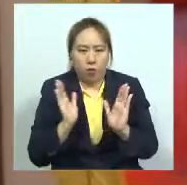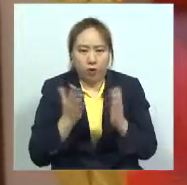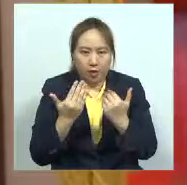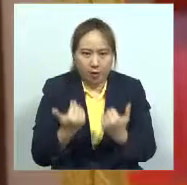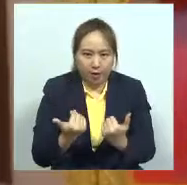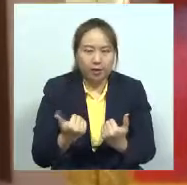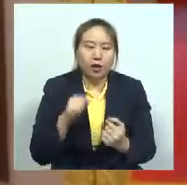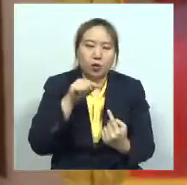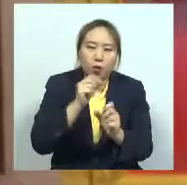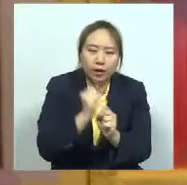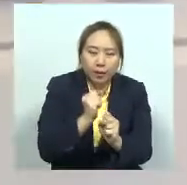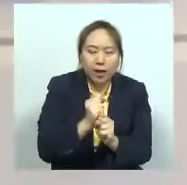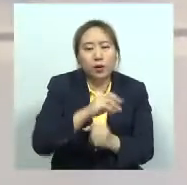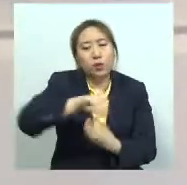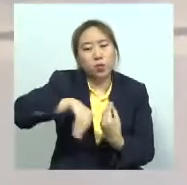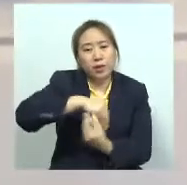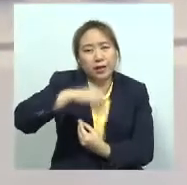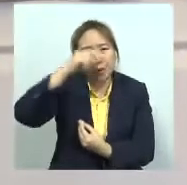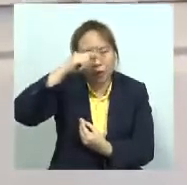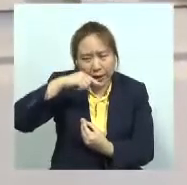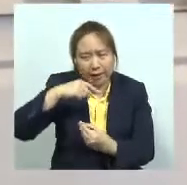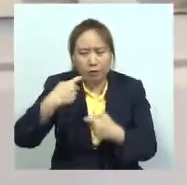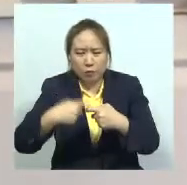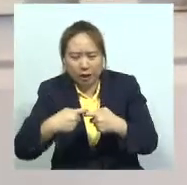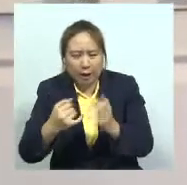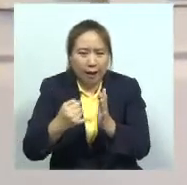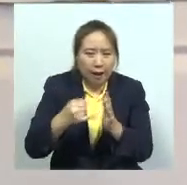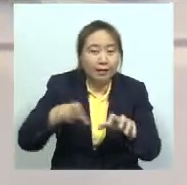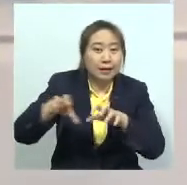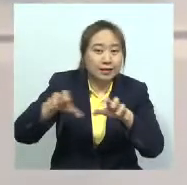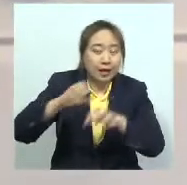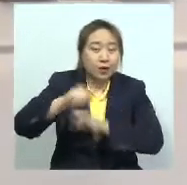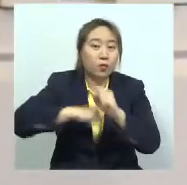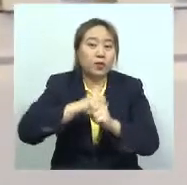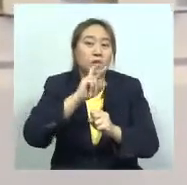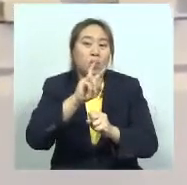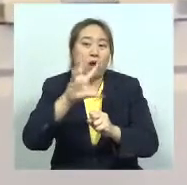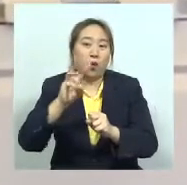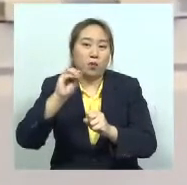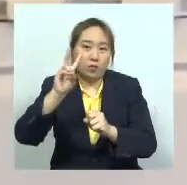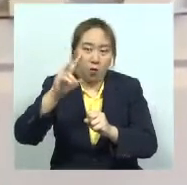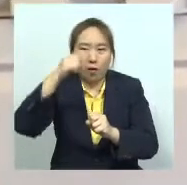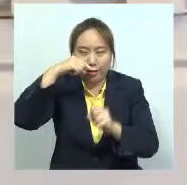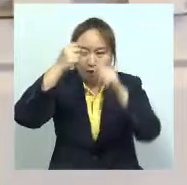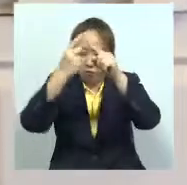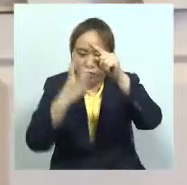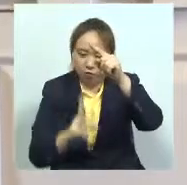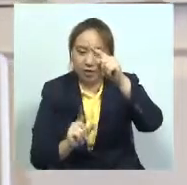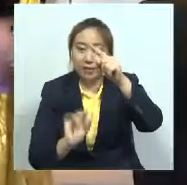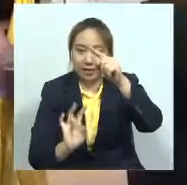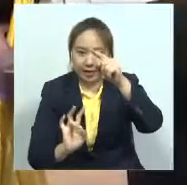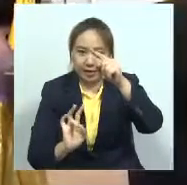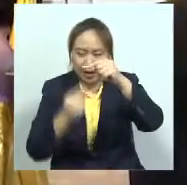ให้อันดับความยากง่ายในการประกอบธุรกิจของไทยประจำปี2562อยู่อันดับที่27จ